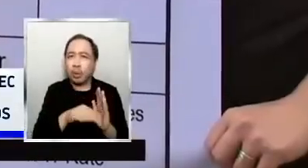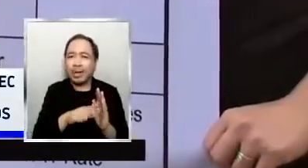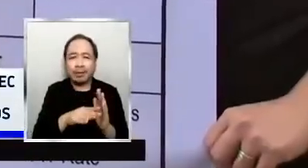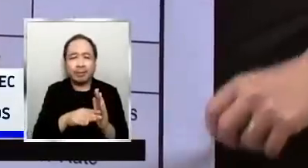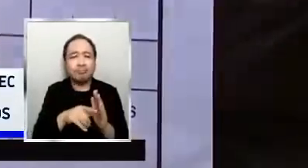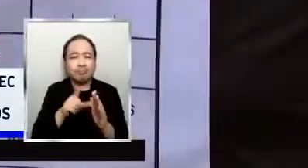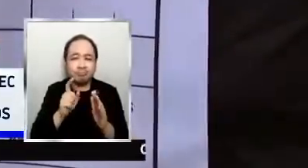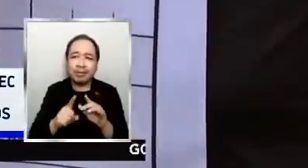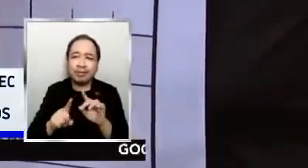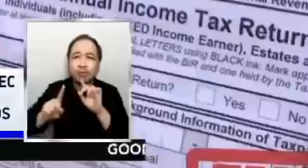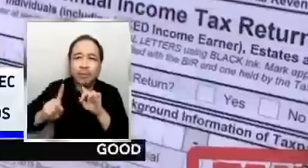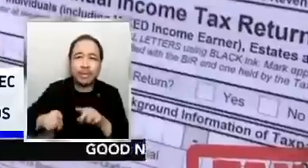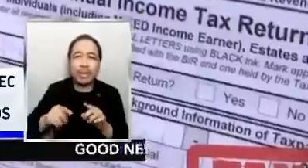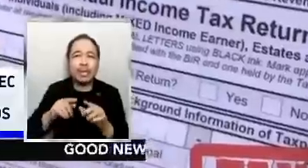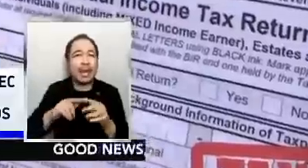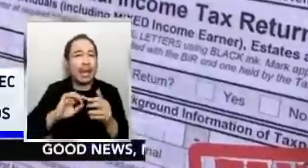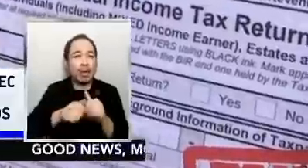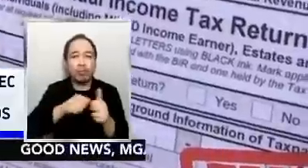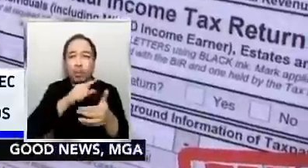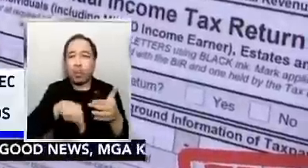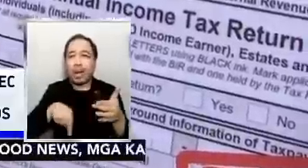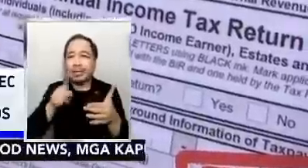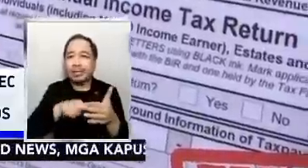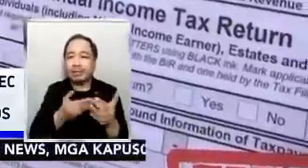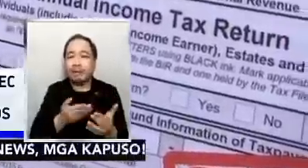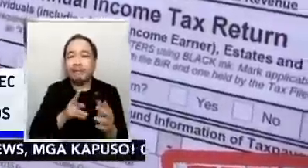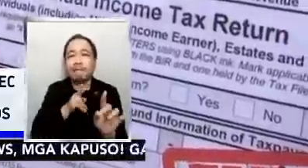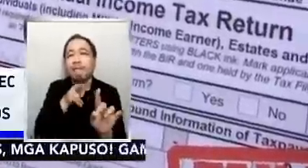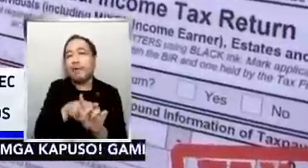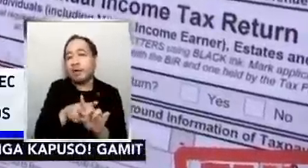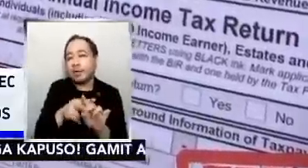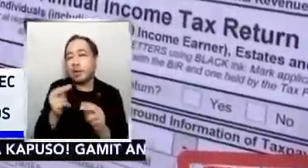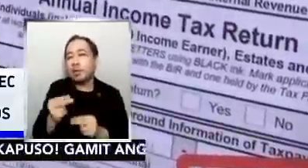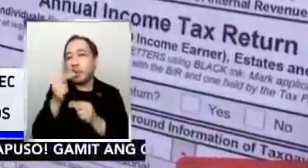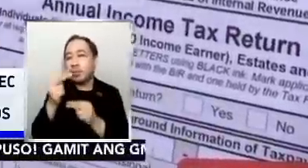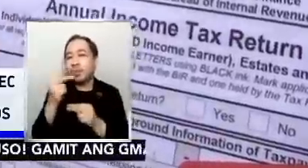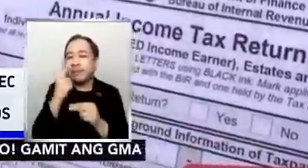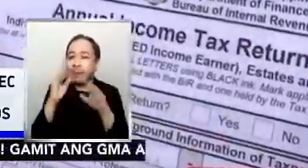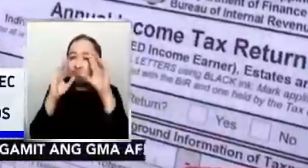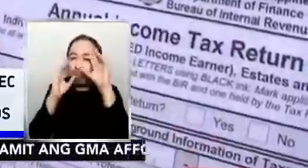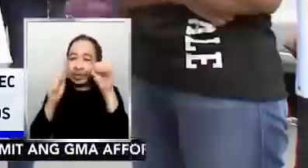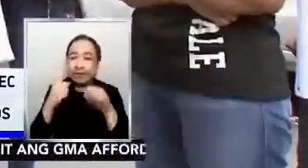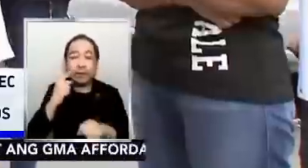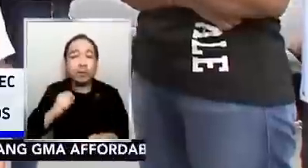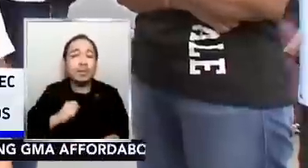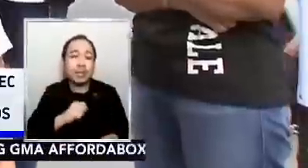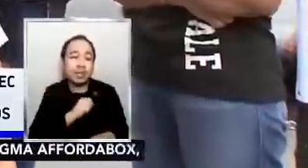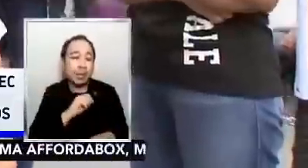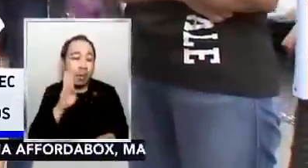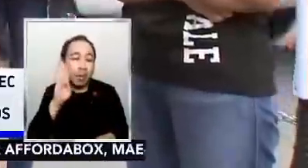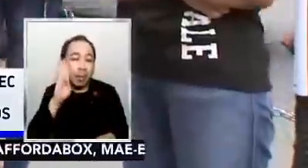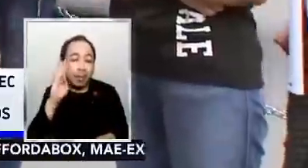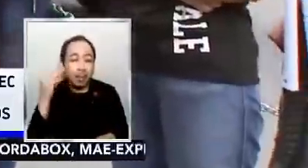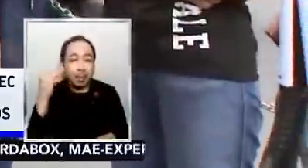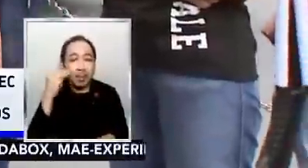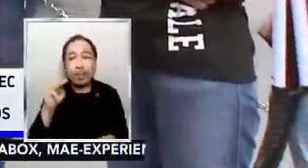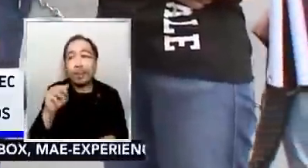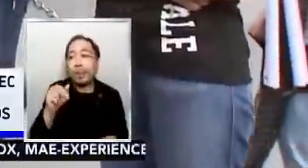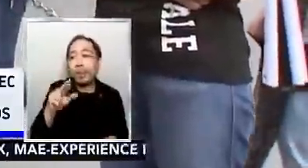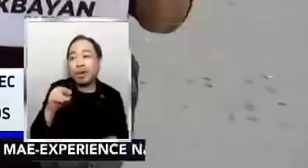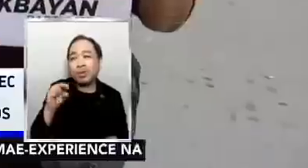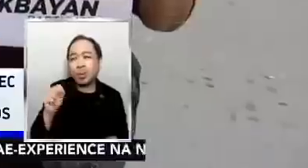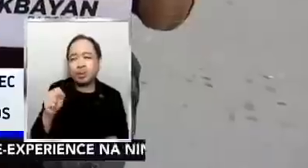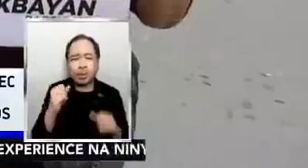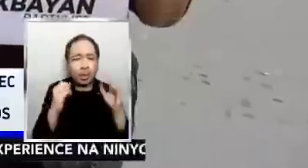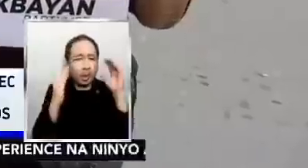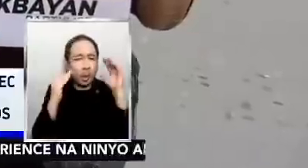ang Certificate of Candidacy ni Presidential Aspirant Bongbong Marcos. Sana raw ay gawin ng COMELEC ang kanilang mandato at ipatupad ang